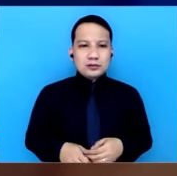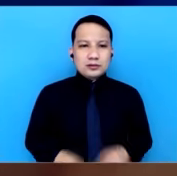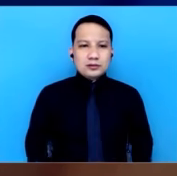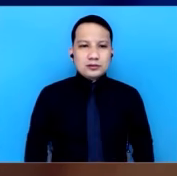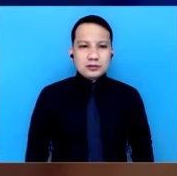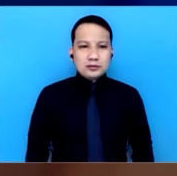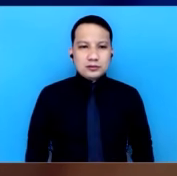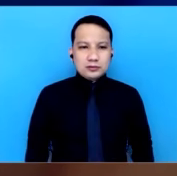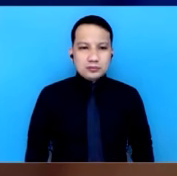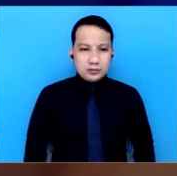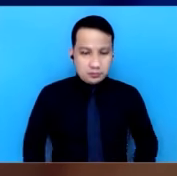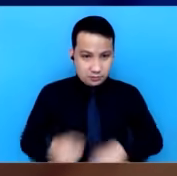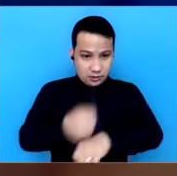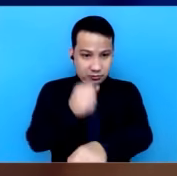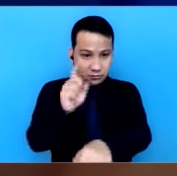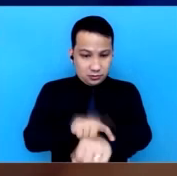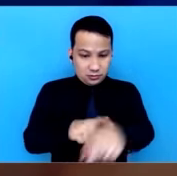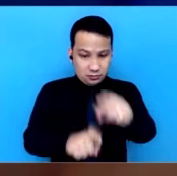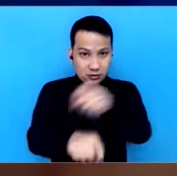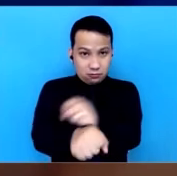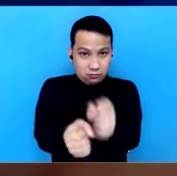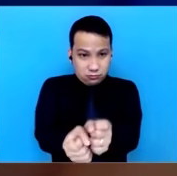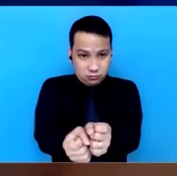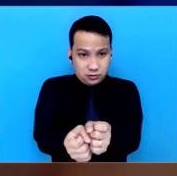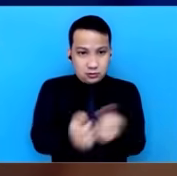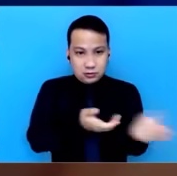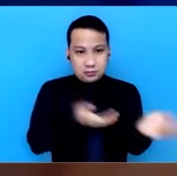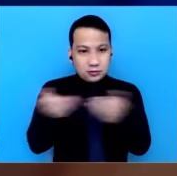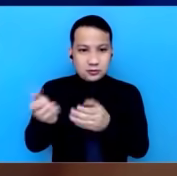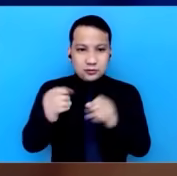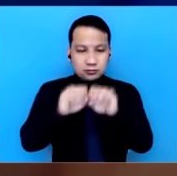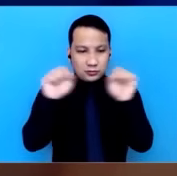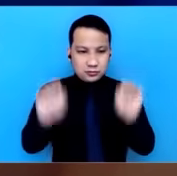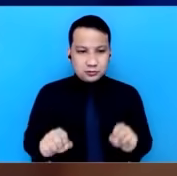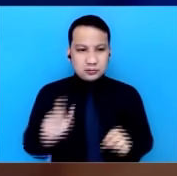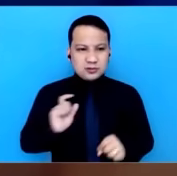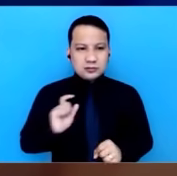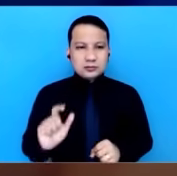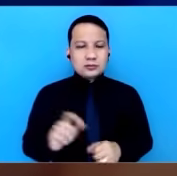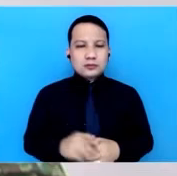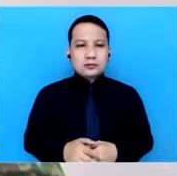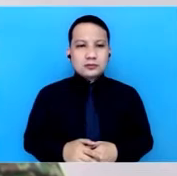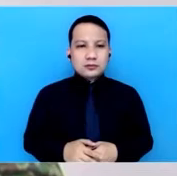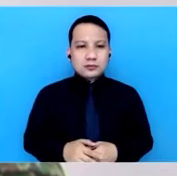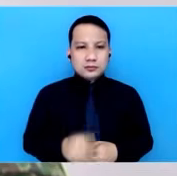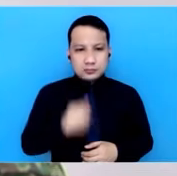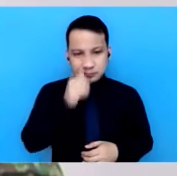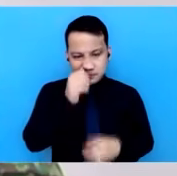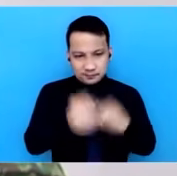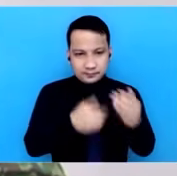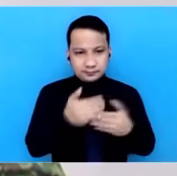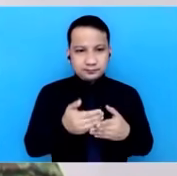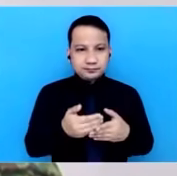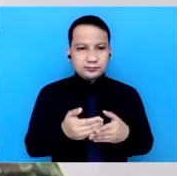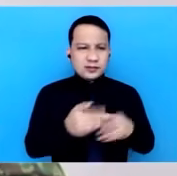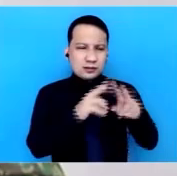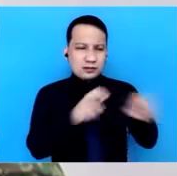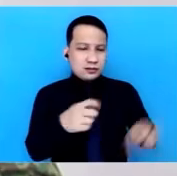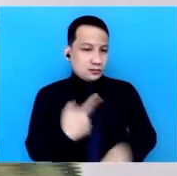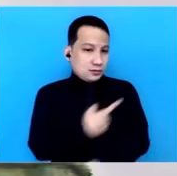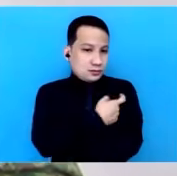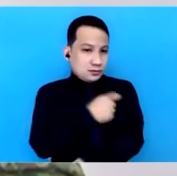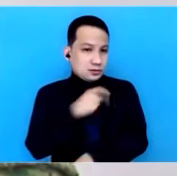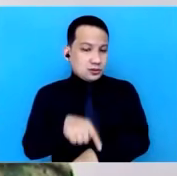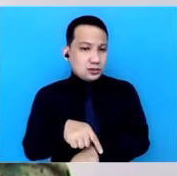Pinadapat nilagyan ng posa si Cuenca bago din nila sa presinto. Normal procedure of arrest. Kaya may sugat si Jake sa paa